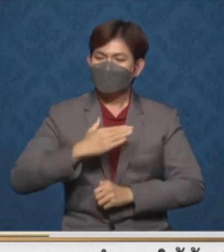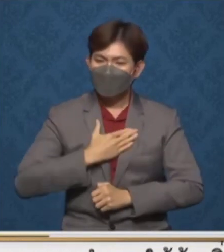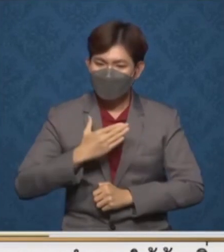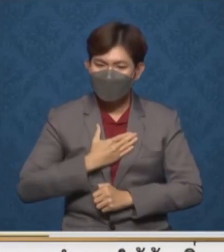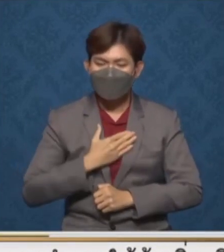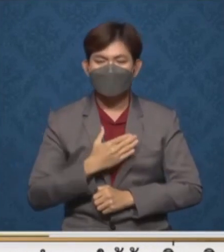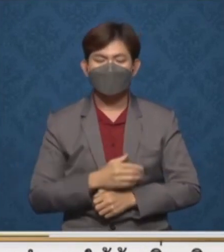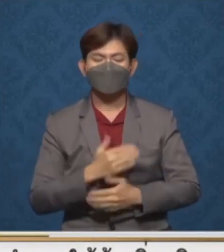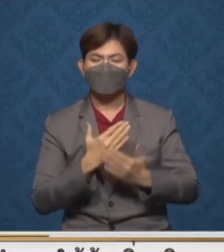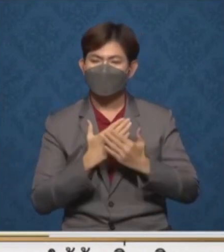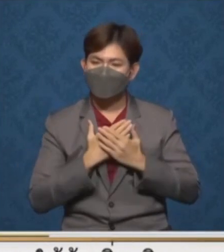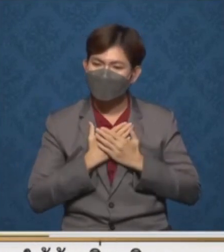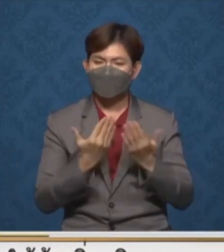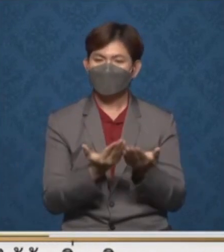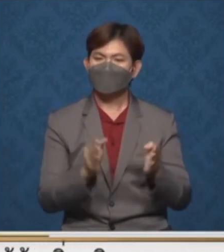นที่เขารัก